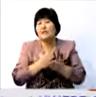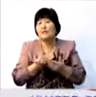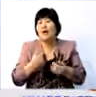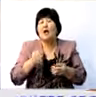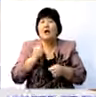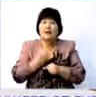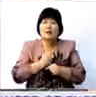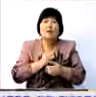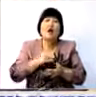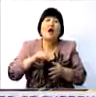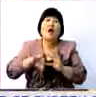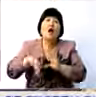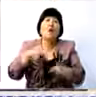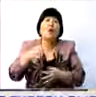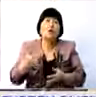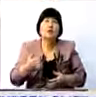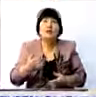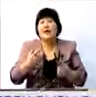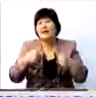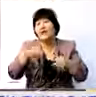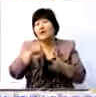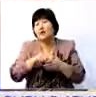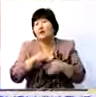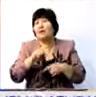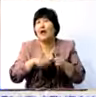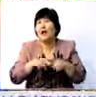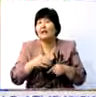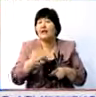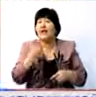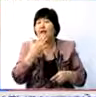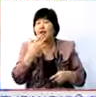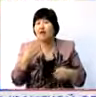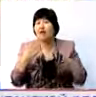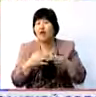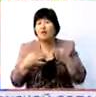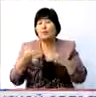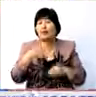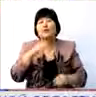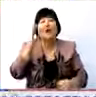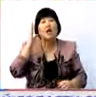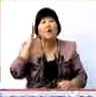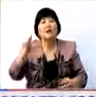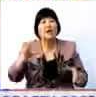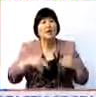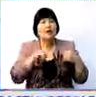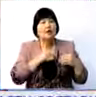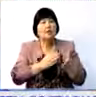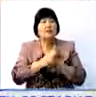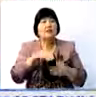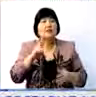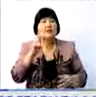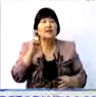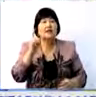отходами. На секции представители отечественных и иностранных компаний обсуждают перспективы сотрудничества в сфере ЖКХ